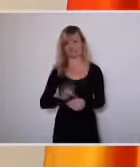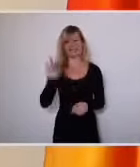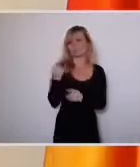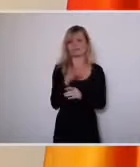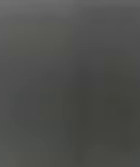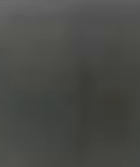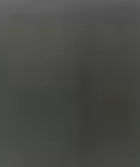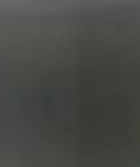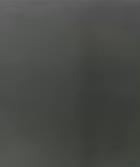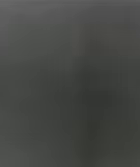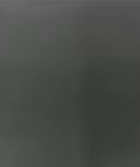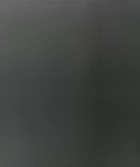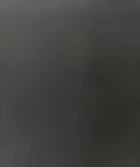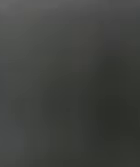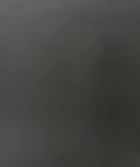Willen geimpft.